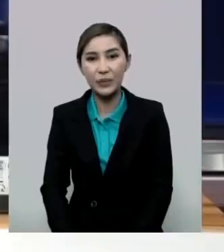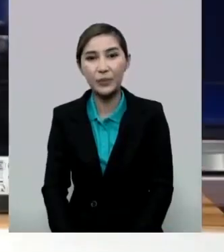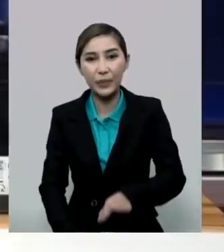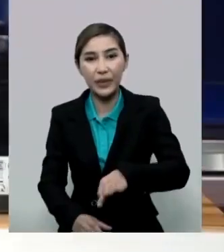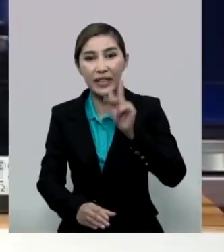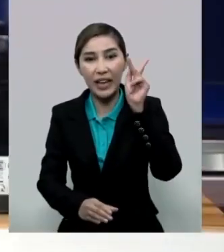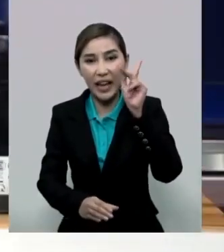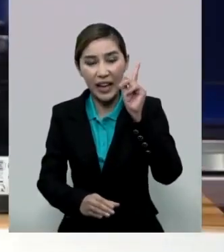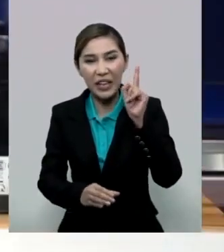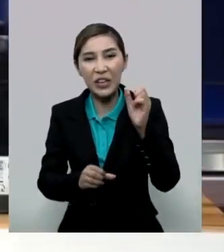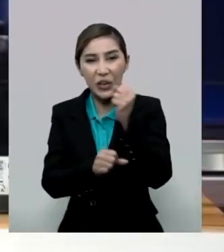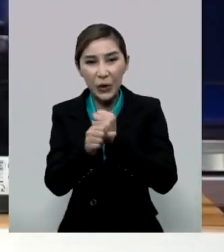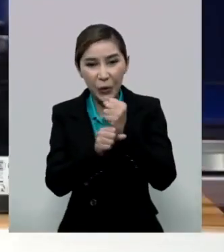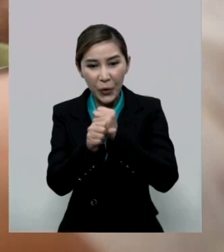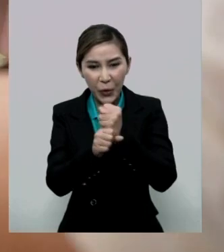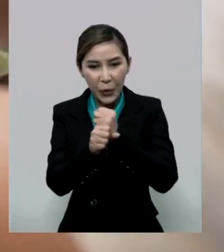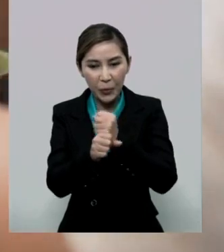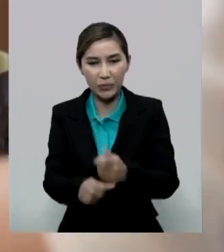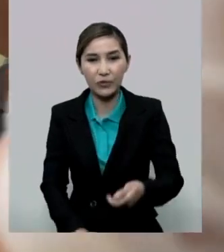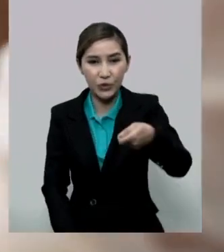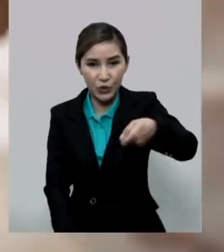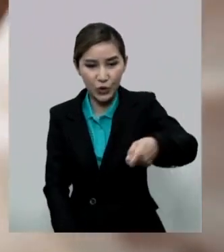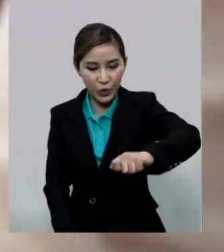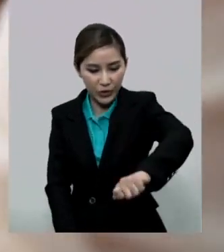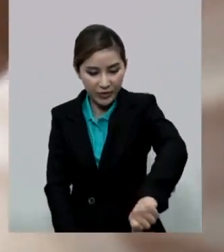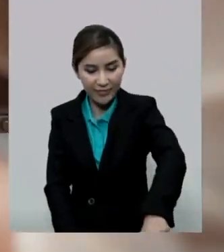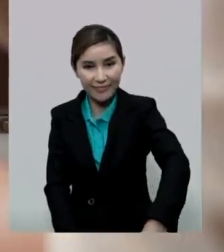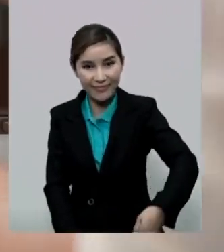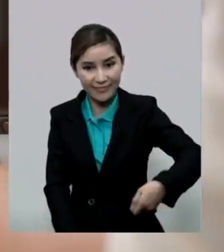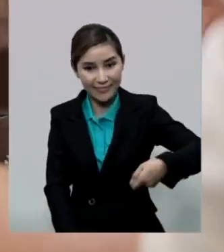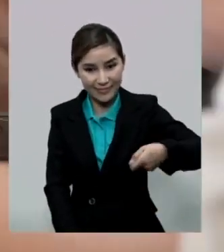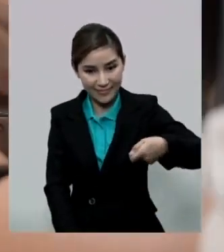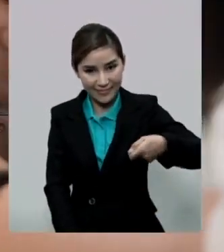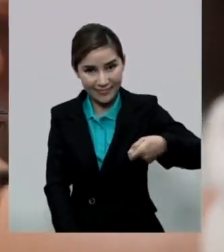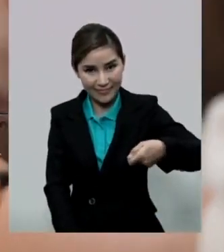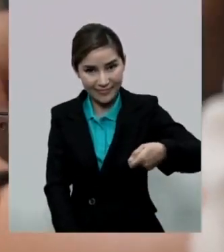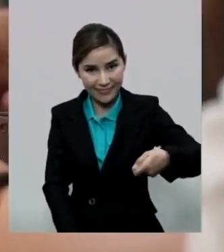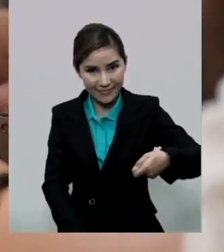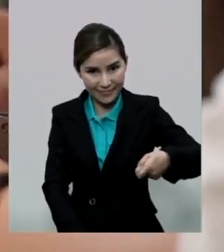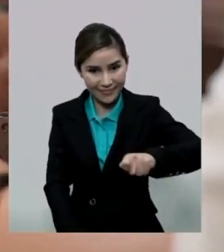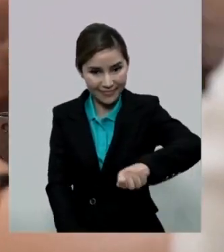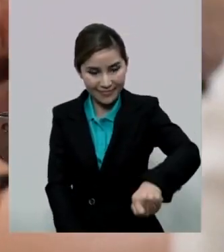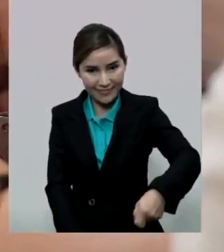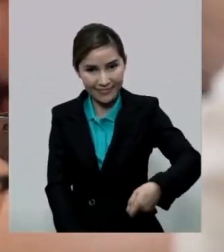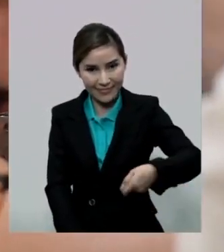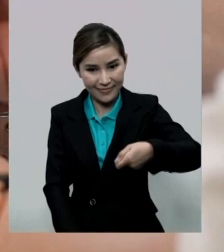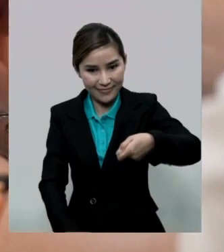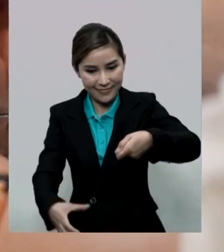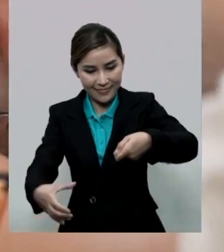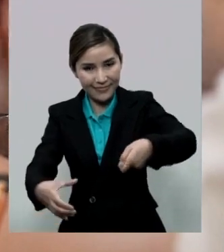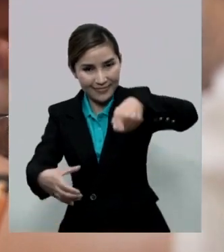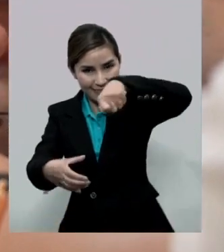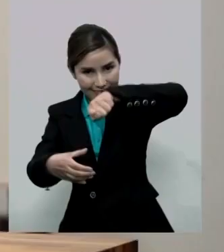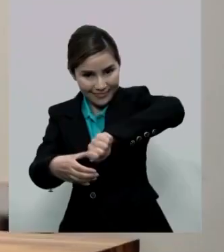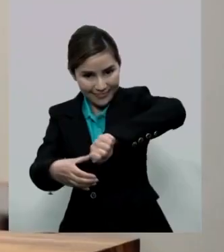ะอันนี้เป็นมัทฉะใช่ไหมคะ ใช่ครับนี่พี่ท่านหยิบช้อนครับ ค่ะพอหยิบช้อนแล้ว ช้อนครับตัก แล้วไม่พูน ใช่ครับ